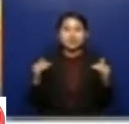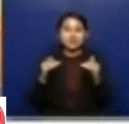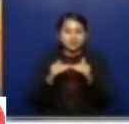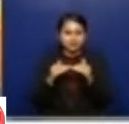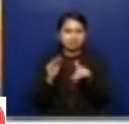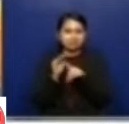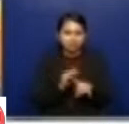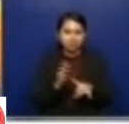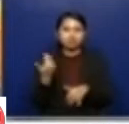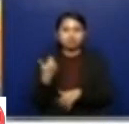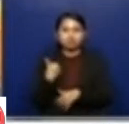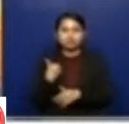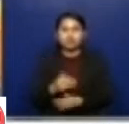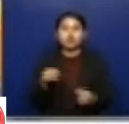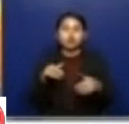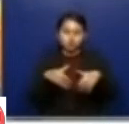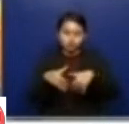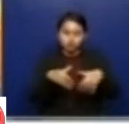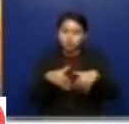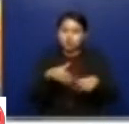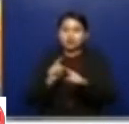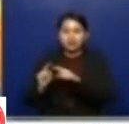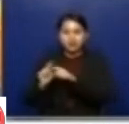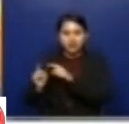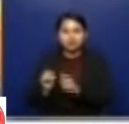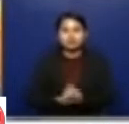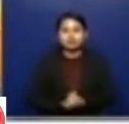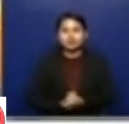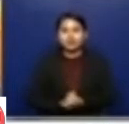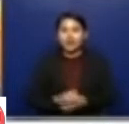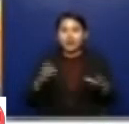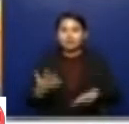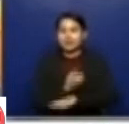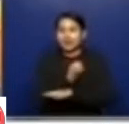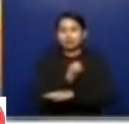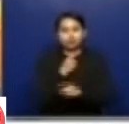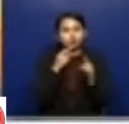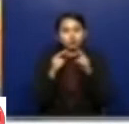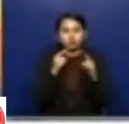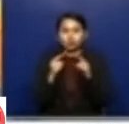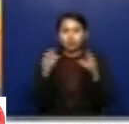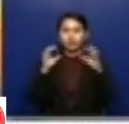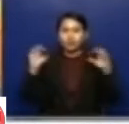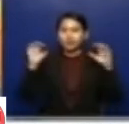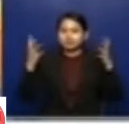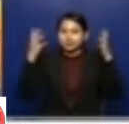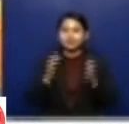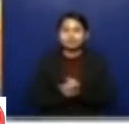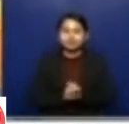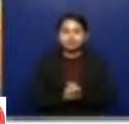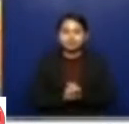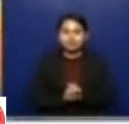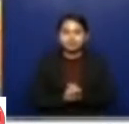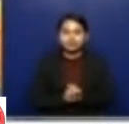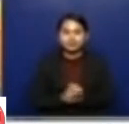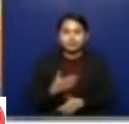ยชนและสิทธิชุมชนของพี่น้องประชาชนที่ไร้อำนาจที่จะต่อรองกับรัฐและทุนได้อย่างเสมอภา